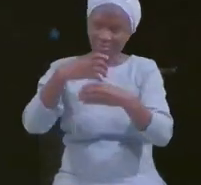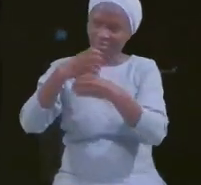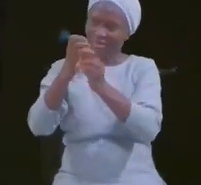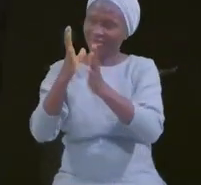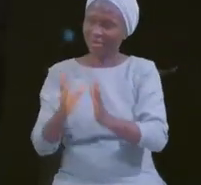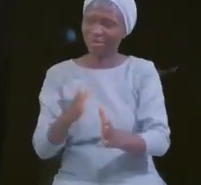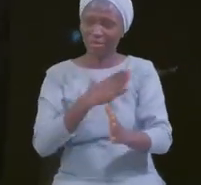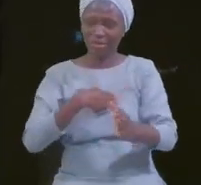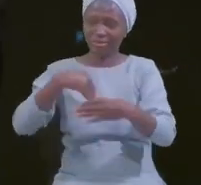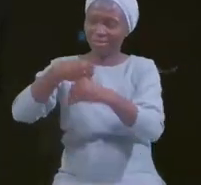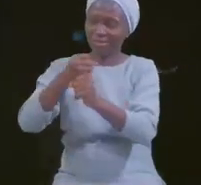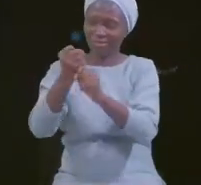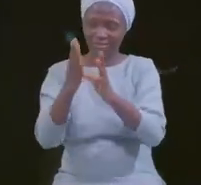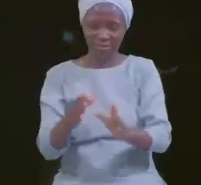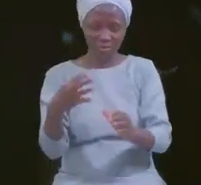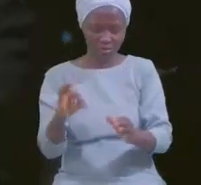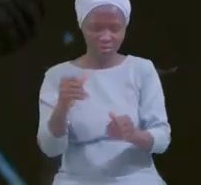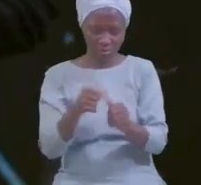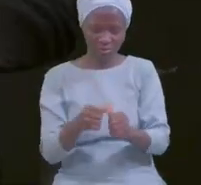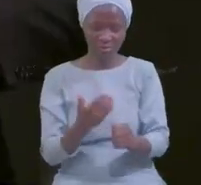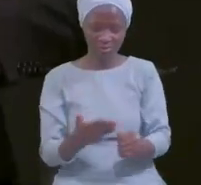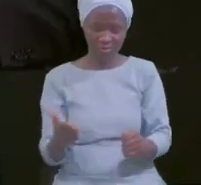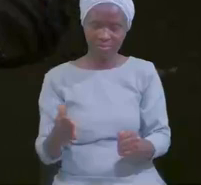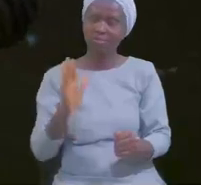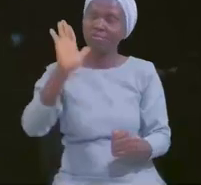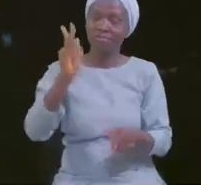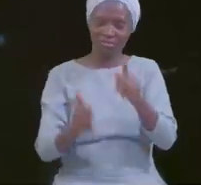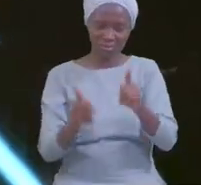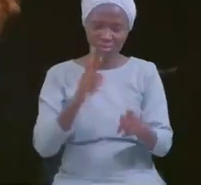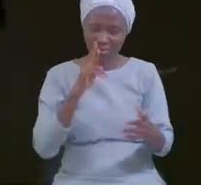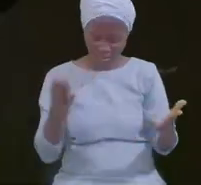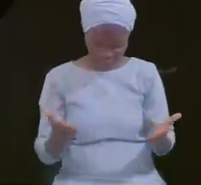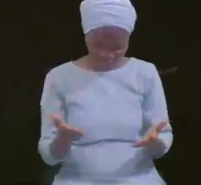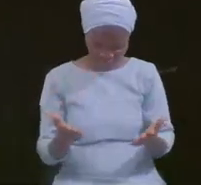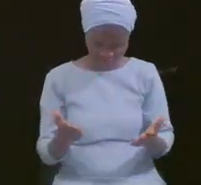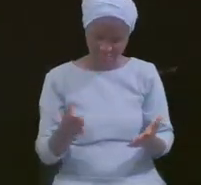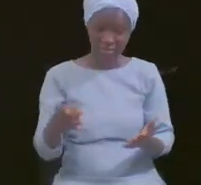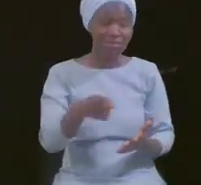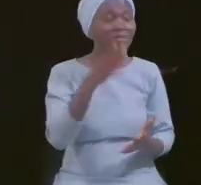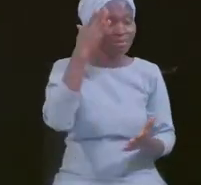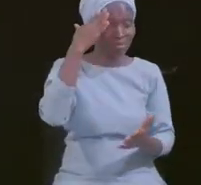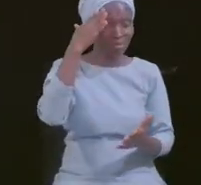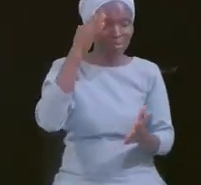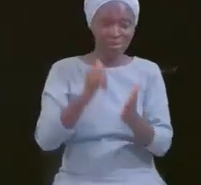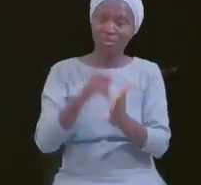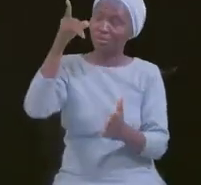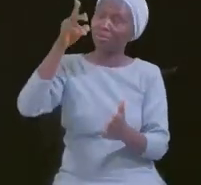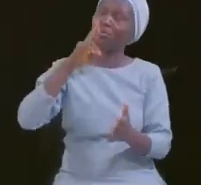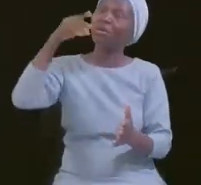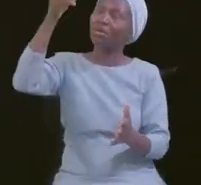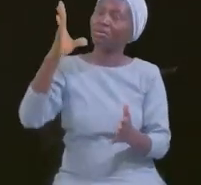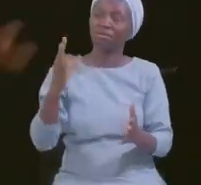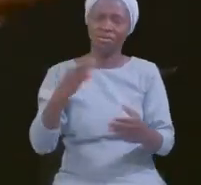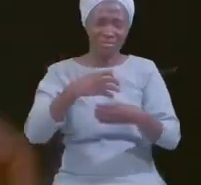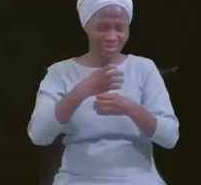de tout, ton peuple est ici. Ils savent que tu es le Dieu de la création, le